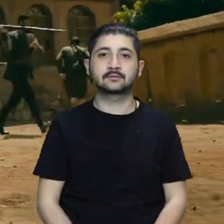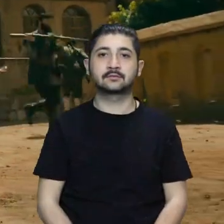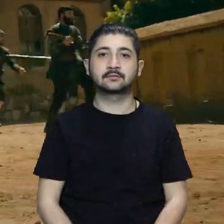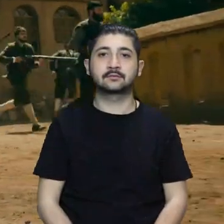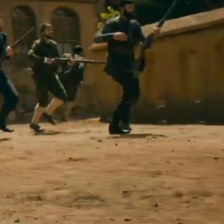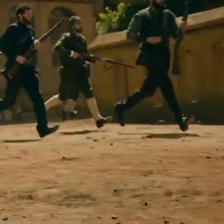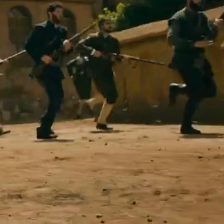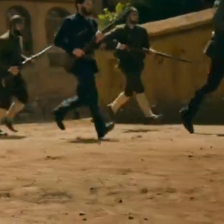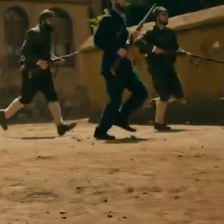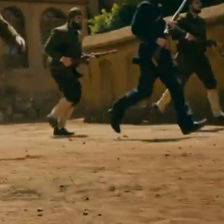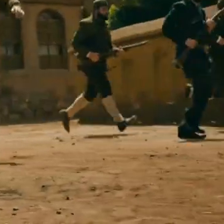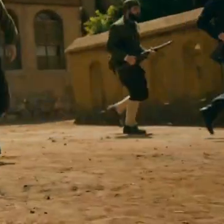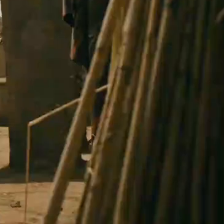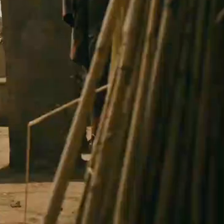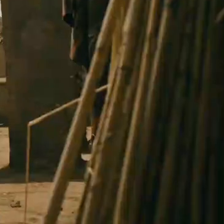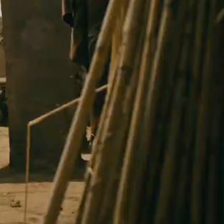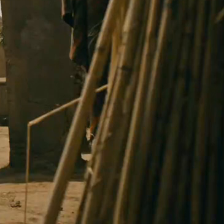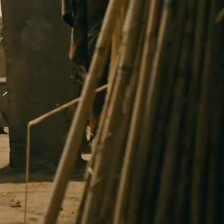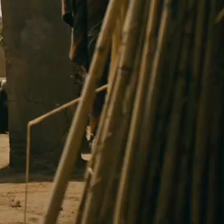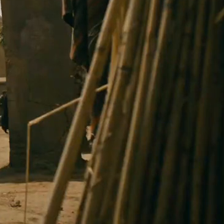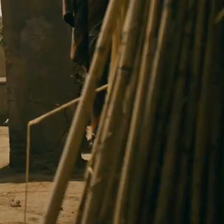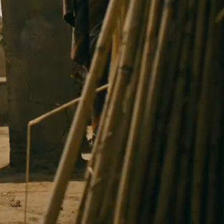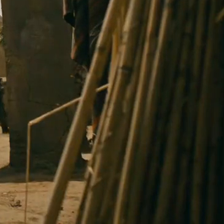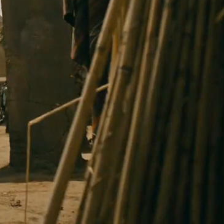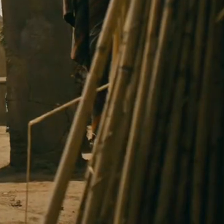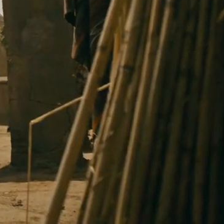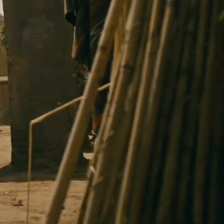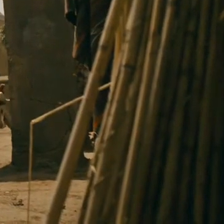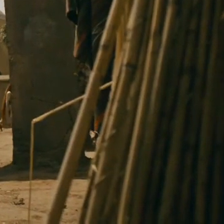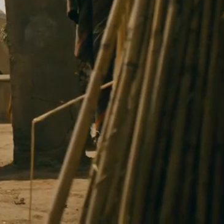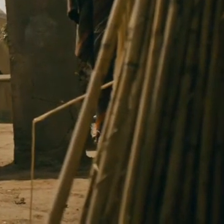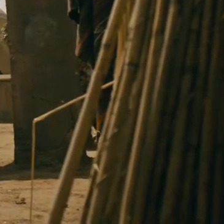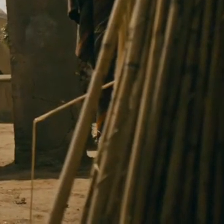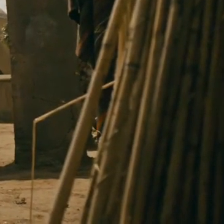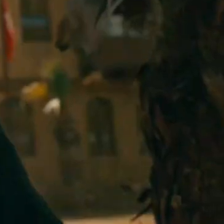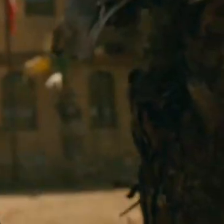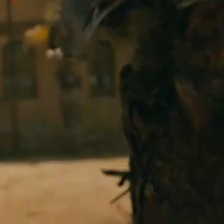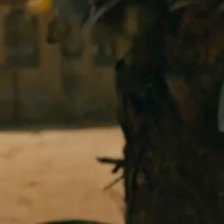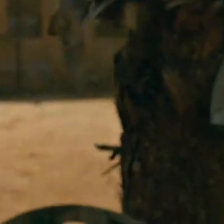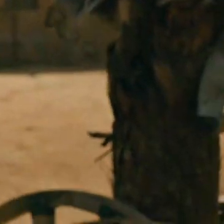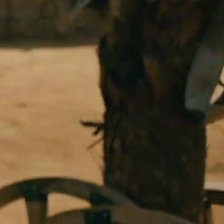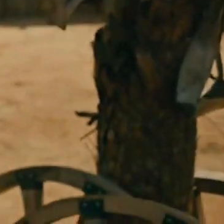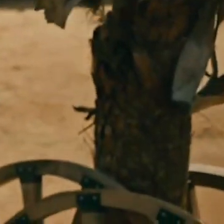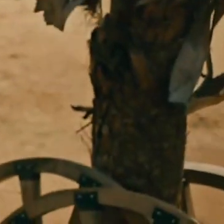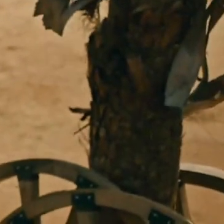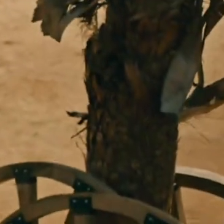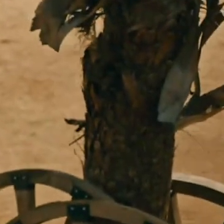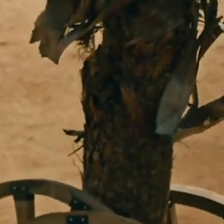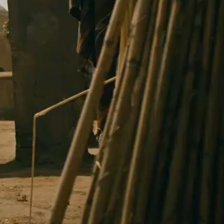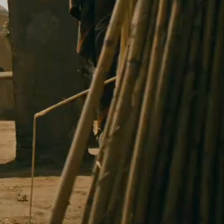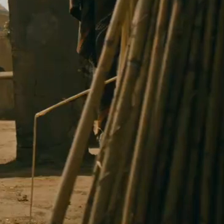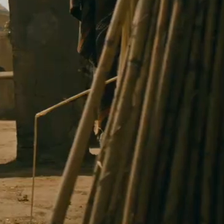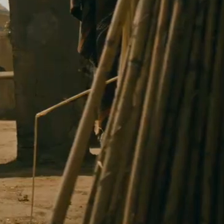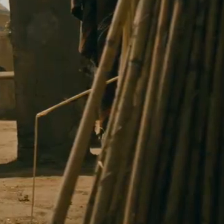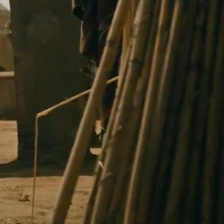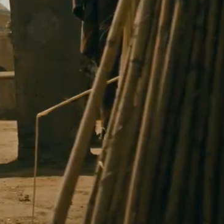Hüsrev Mehmetlerle kaymakamlığın karşısında bir yere doğru koştu. Ömer'le adamları da meydana açılan kapıya yöneldiler. Ali